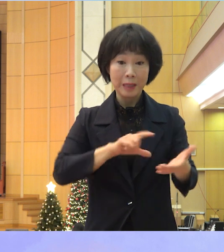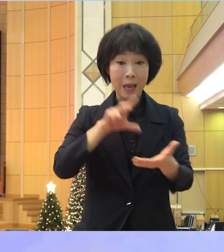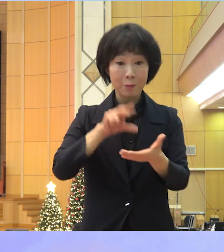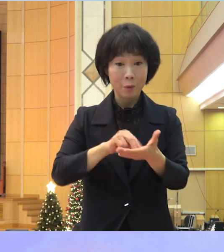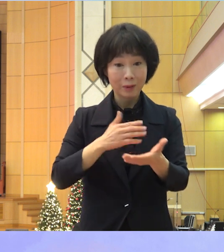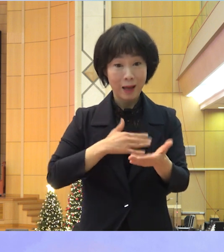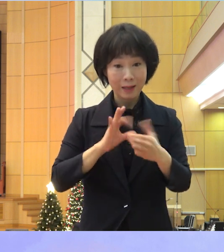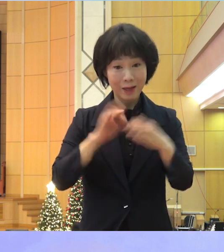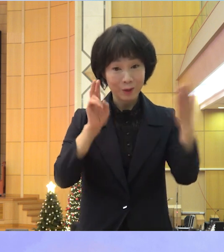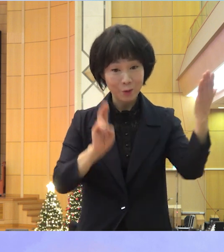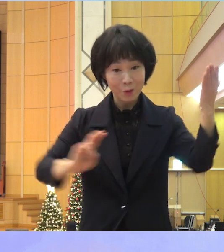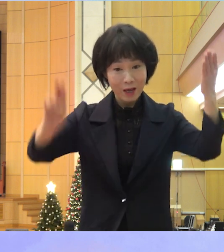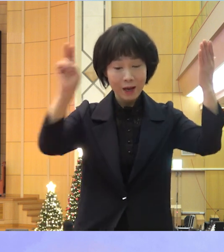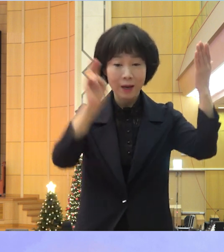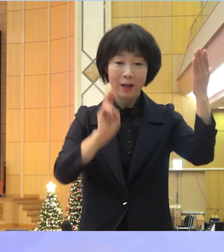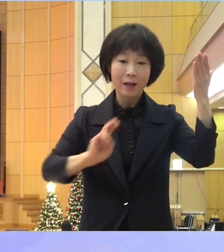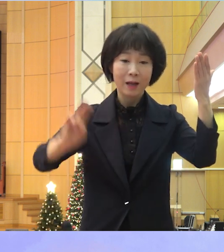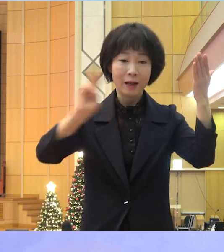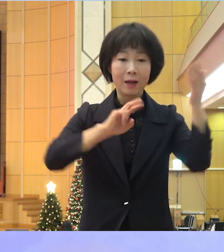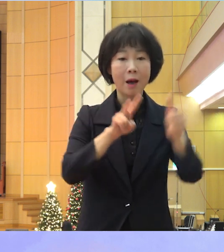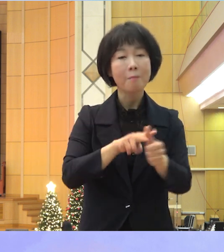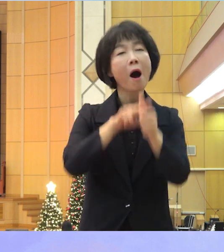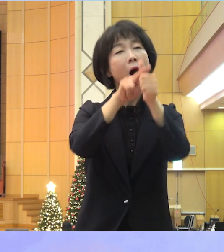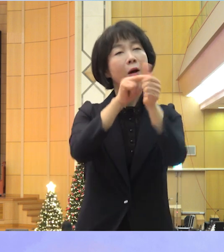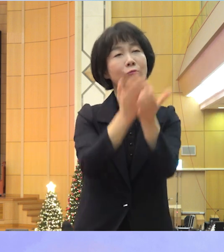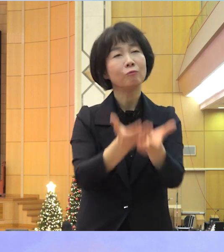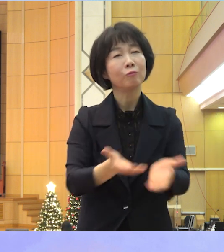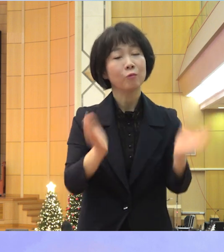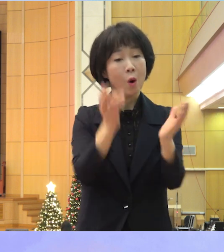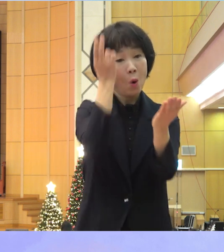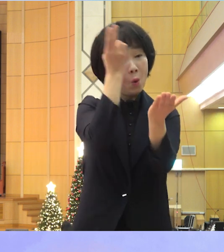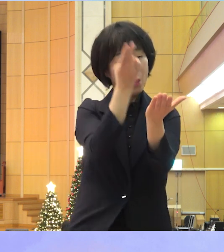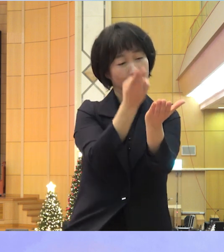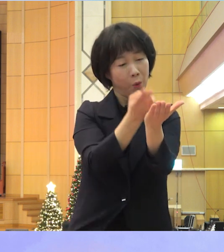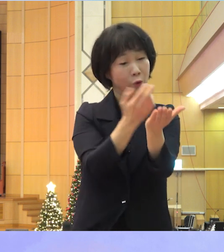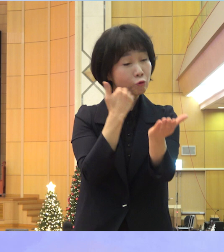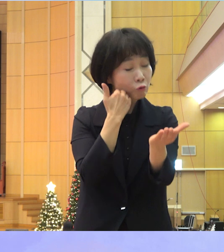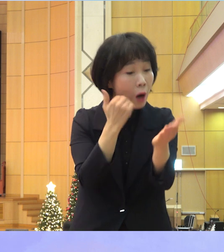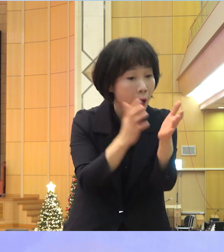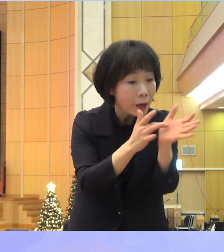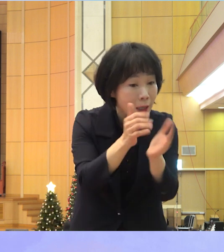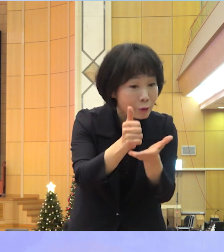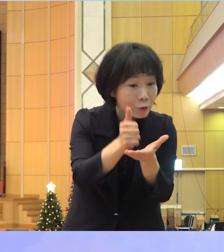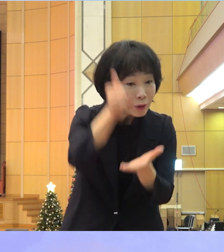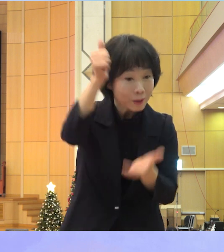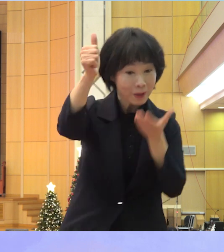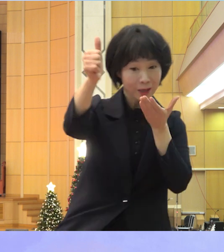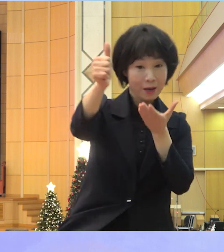예수